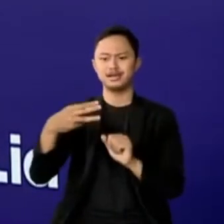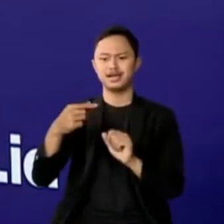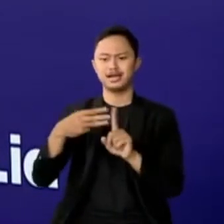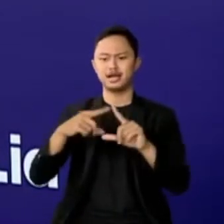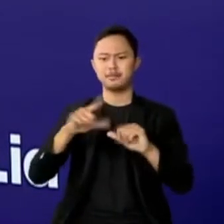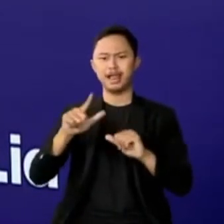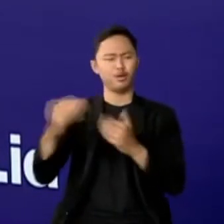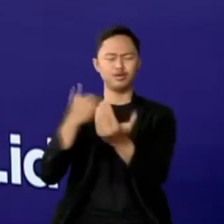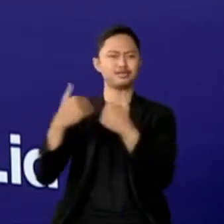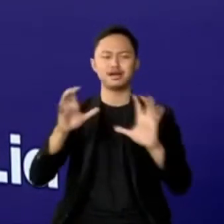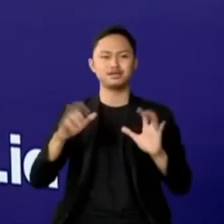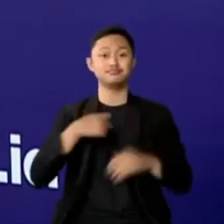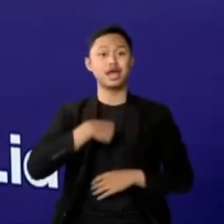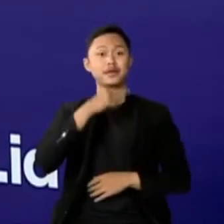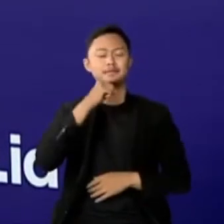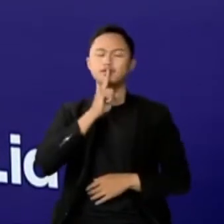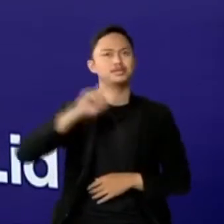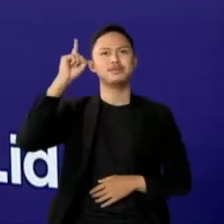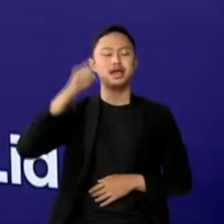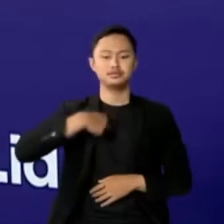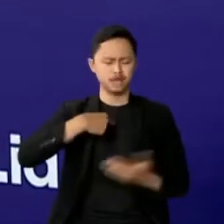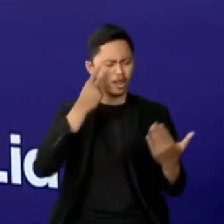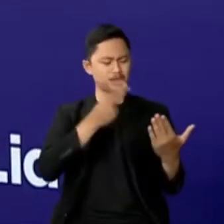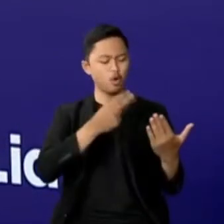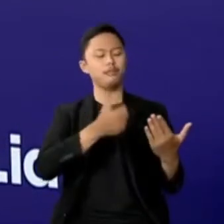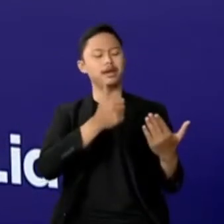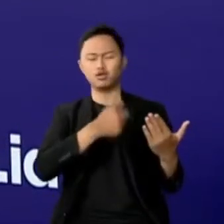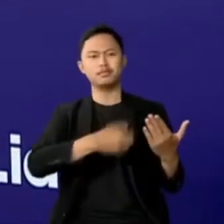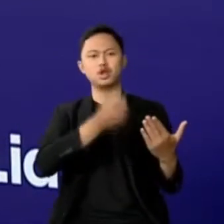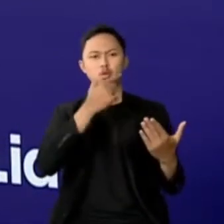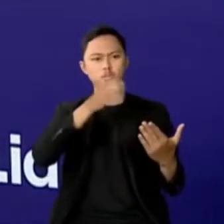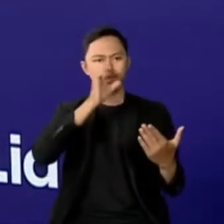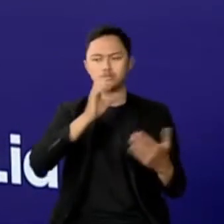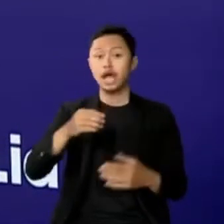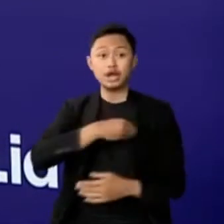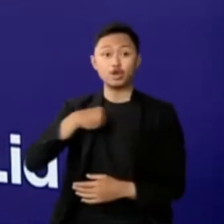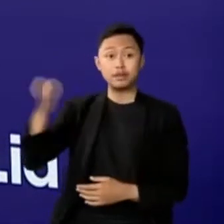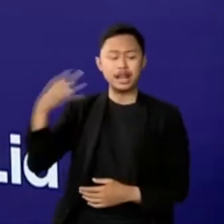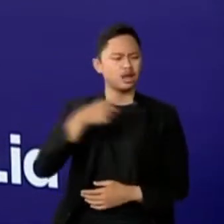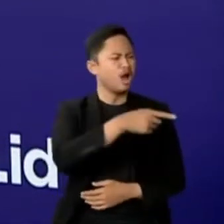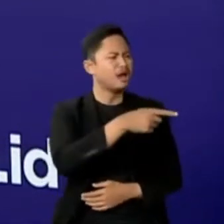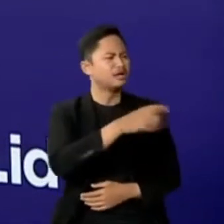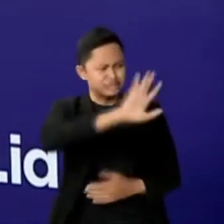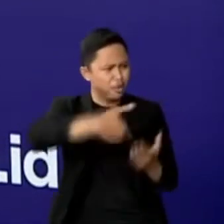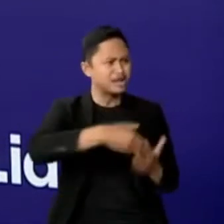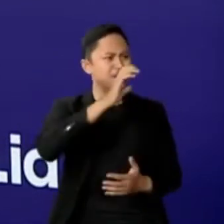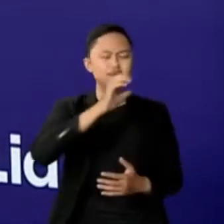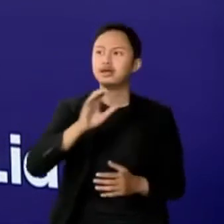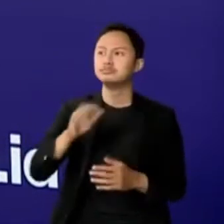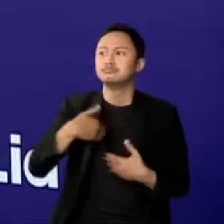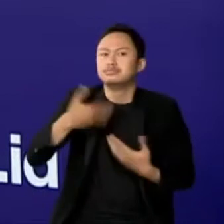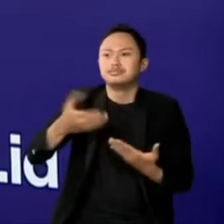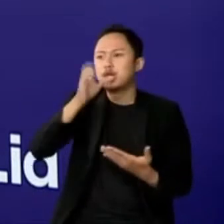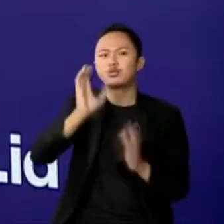nih ya udah bismillah pokoknya dianggap baik saya minum atau dokter Waduh palaku semuanya diminum ya udah bismillah